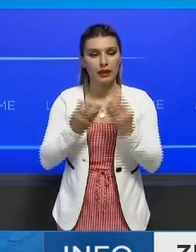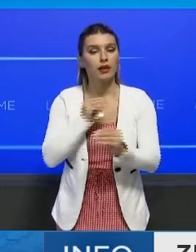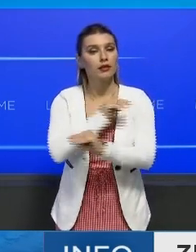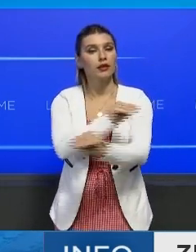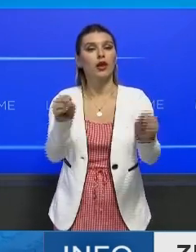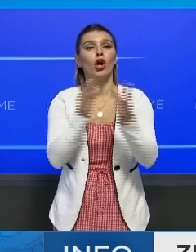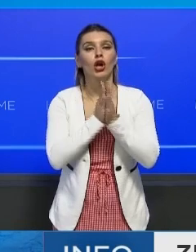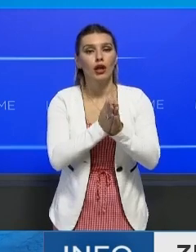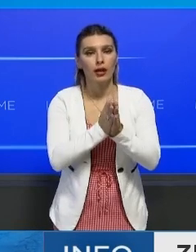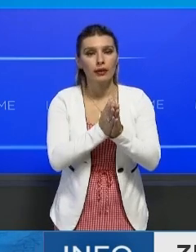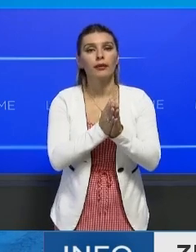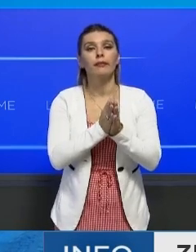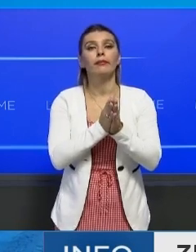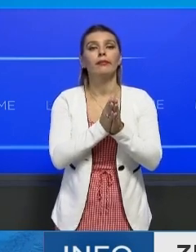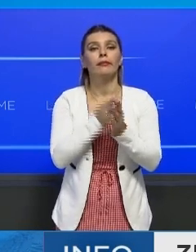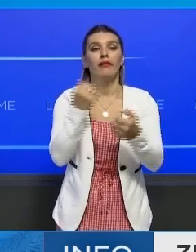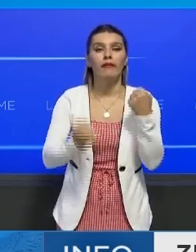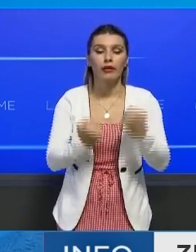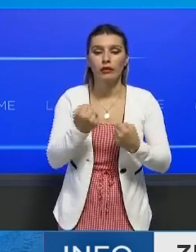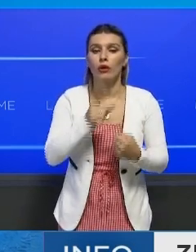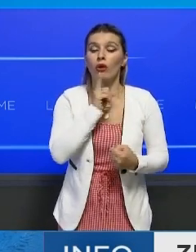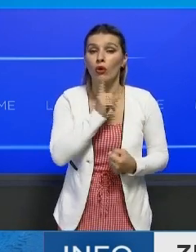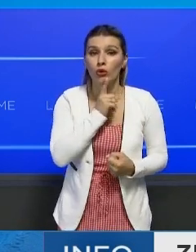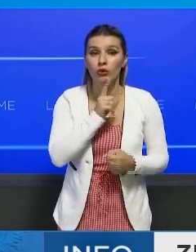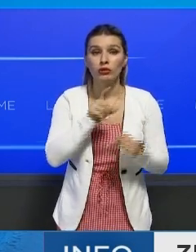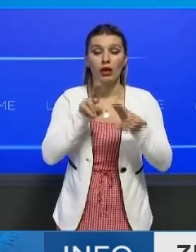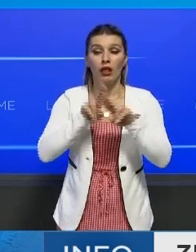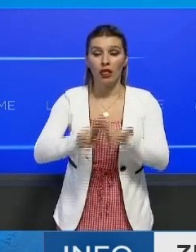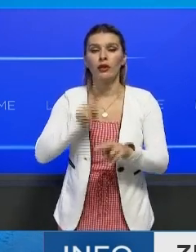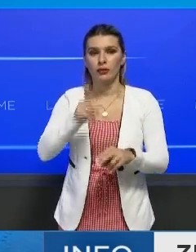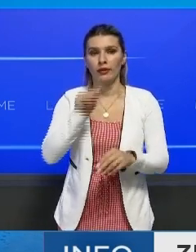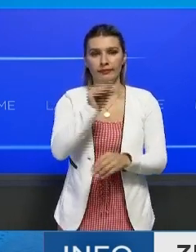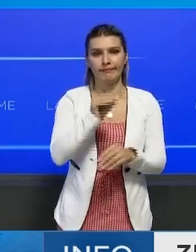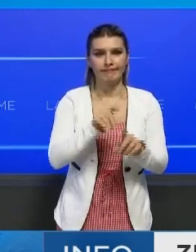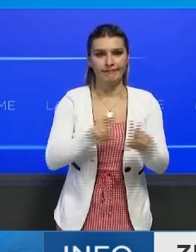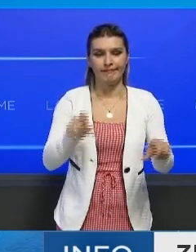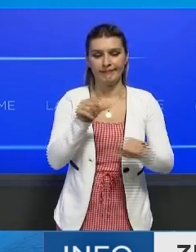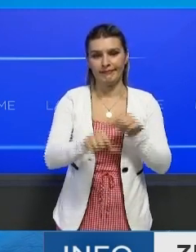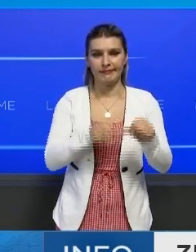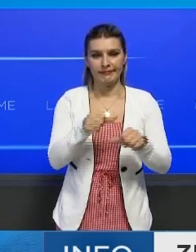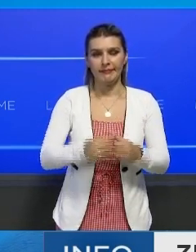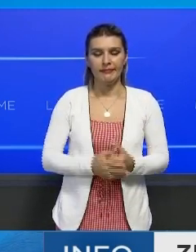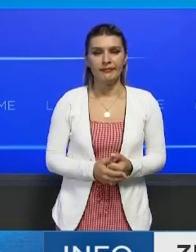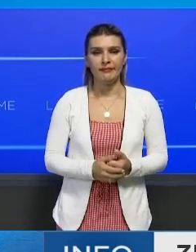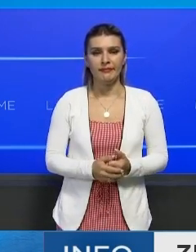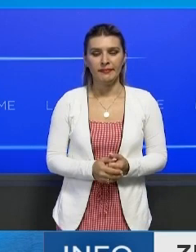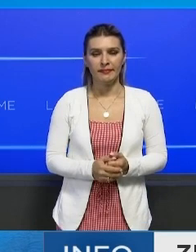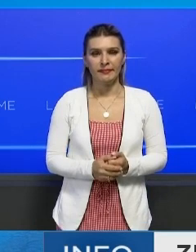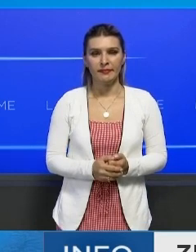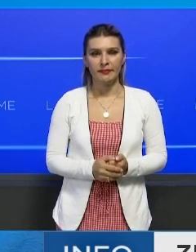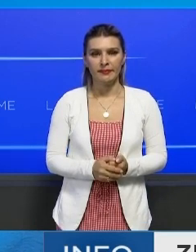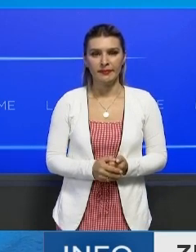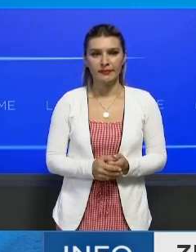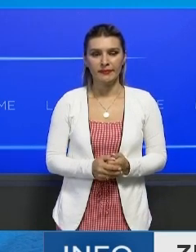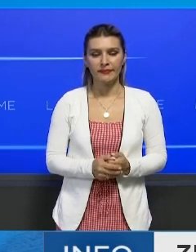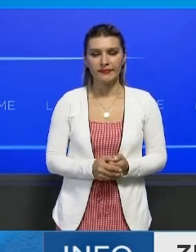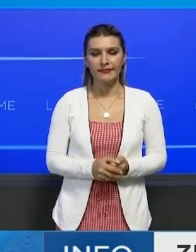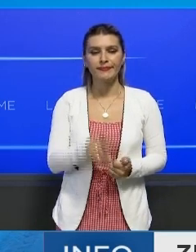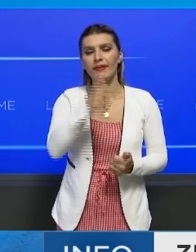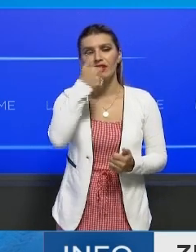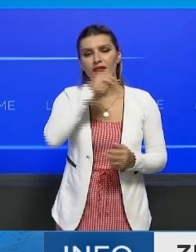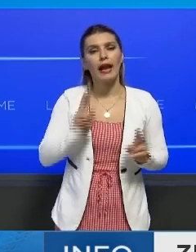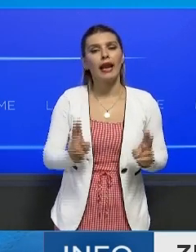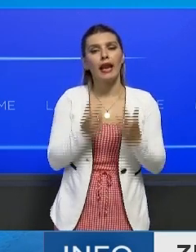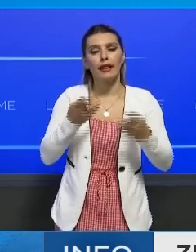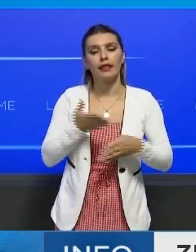thirrje që të gjitha veturat të cilat kanë mbetur të regjistrohen. E çfarë cilat do t'u ofrohen afër